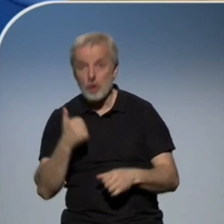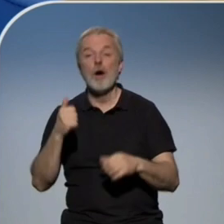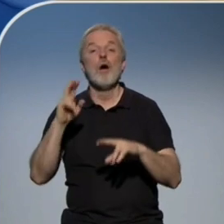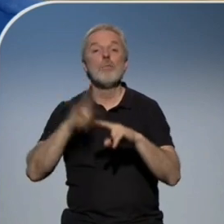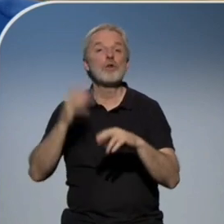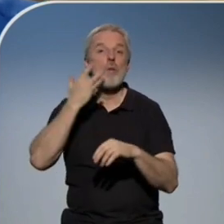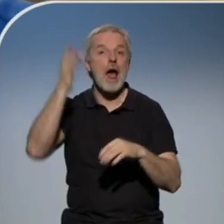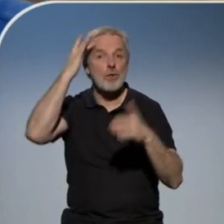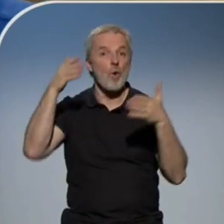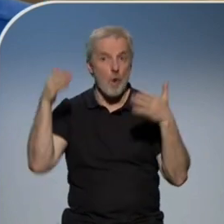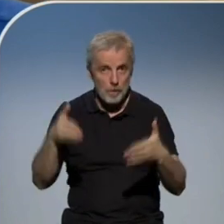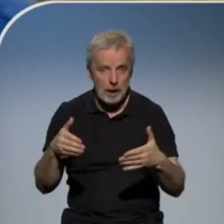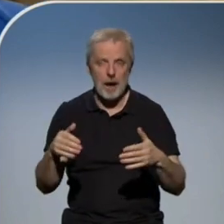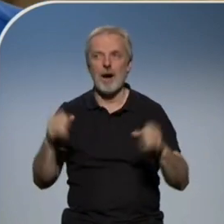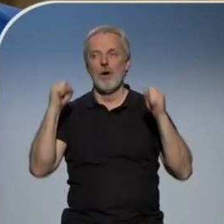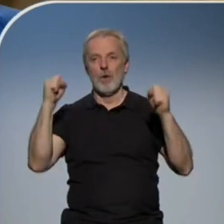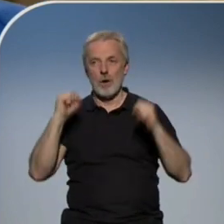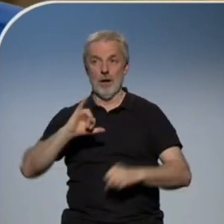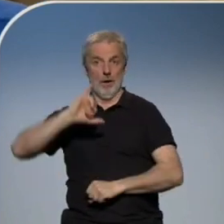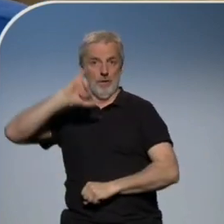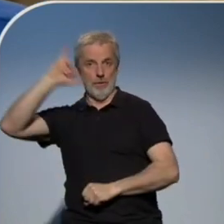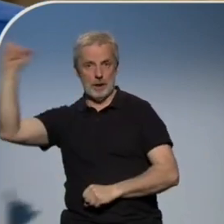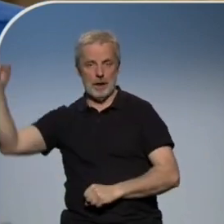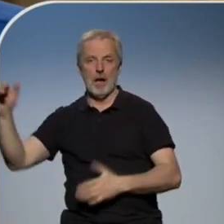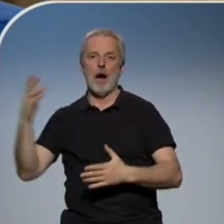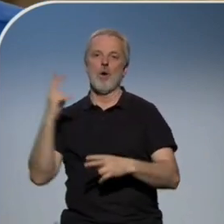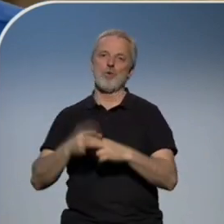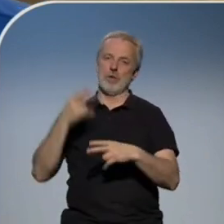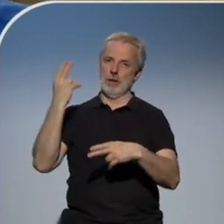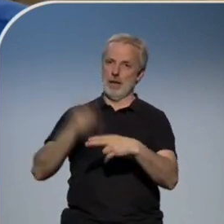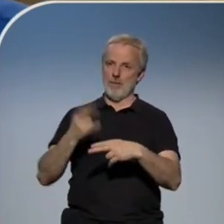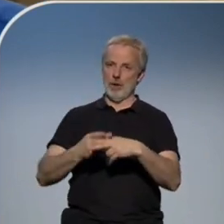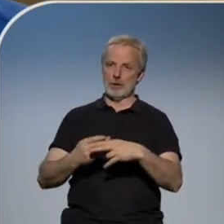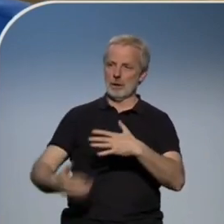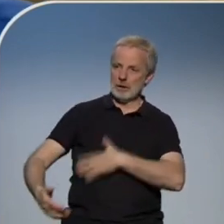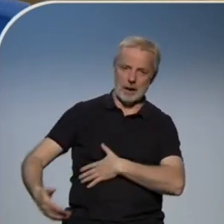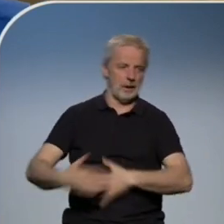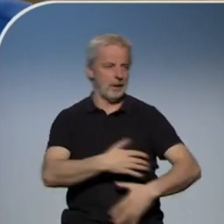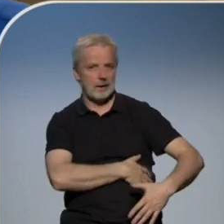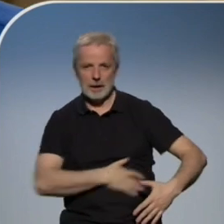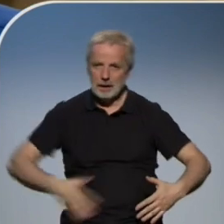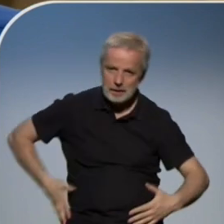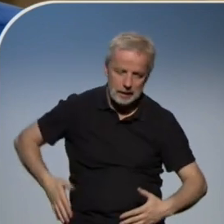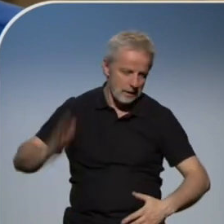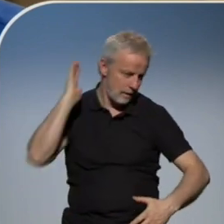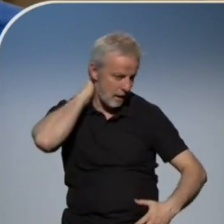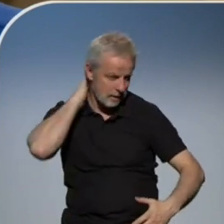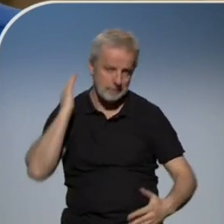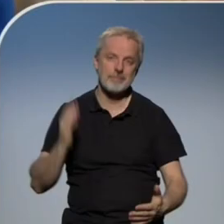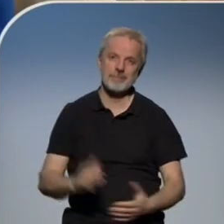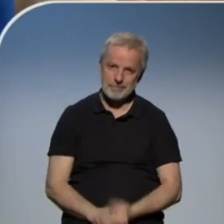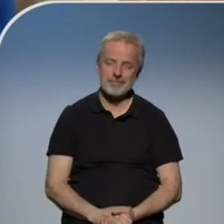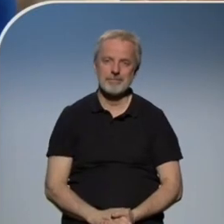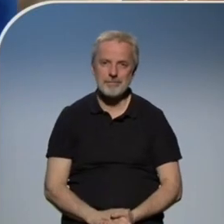vypnout, tak tělo přestane ty věci držet a teď ty nemoci krásně vyplou na povrch. Tu máš. Konečně se zamysli. To je taky